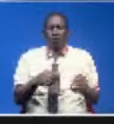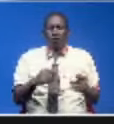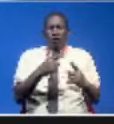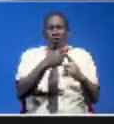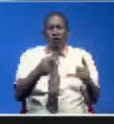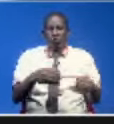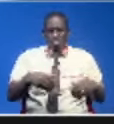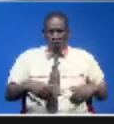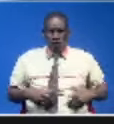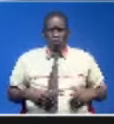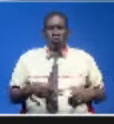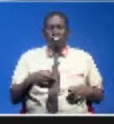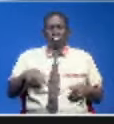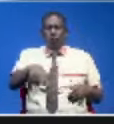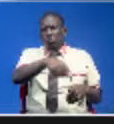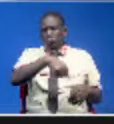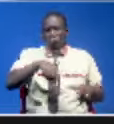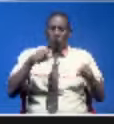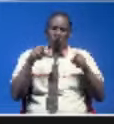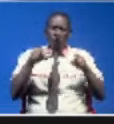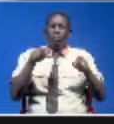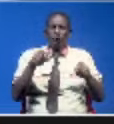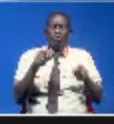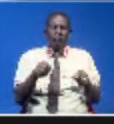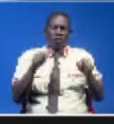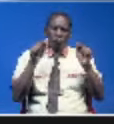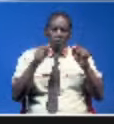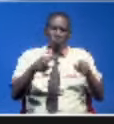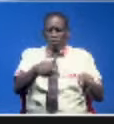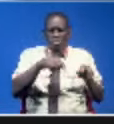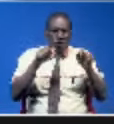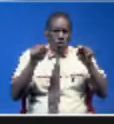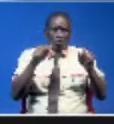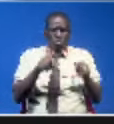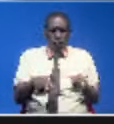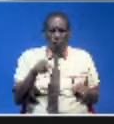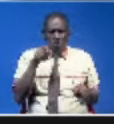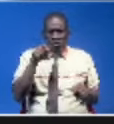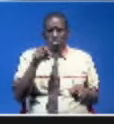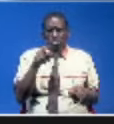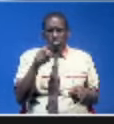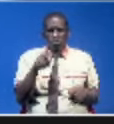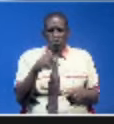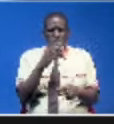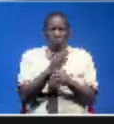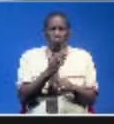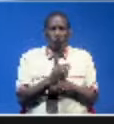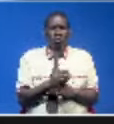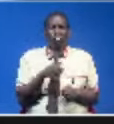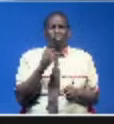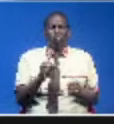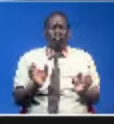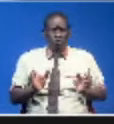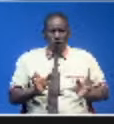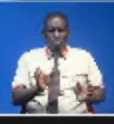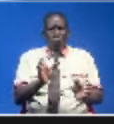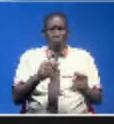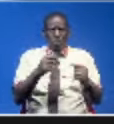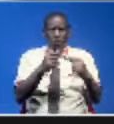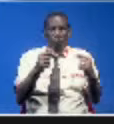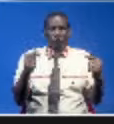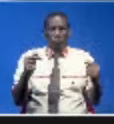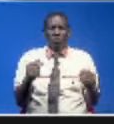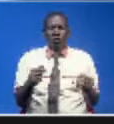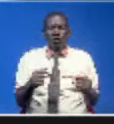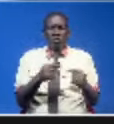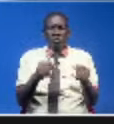We condemn in the strongest terms possible this use of force against